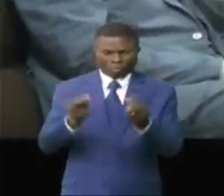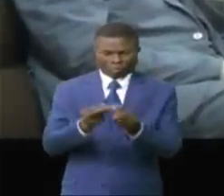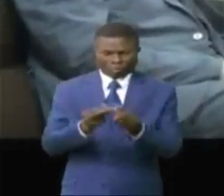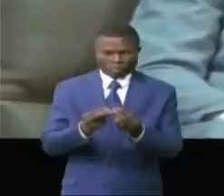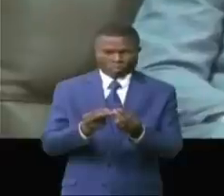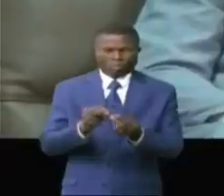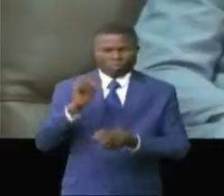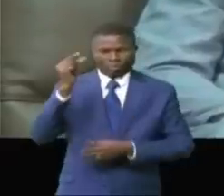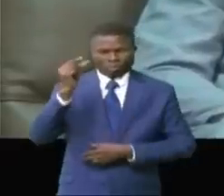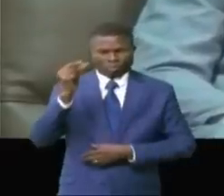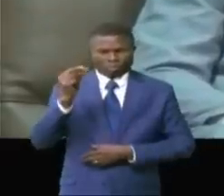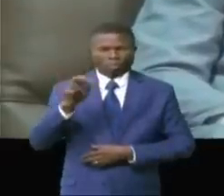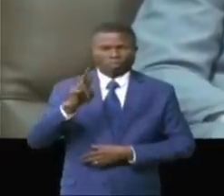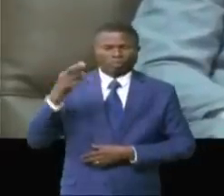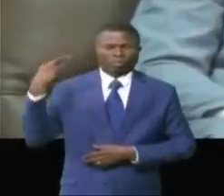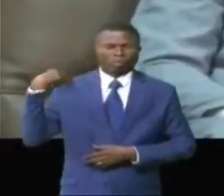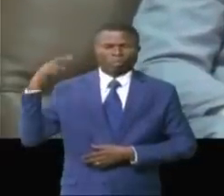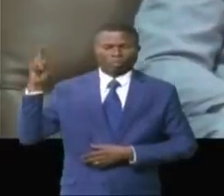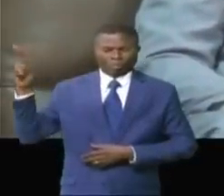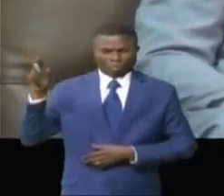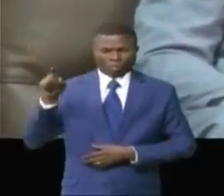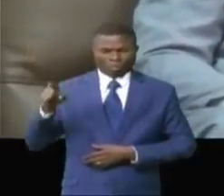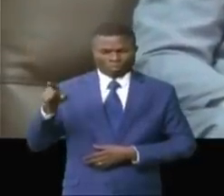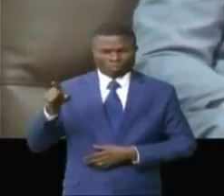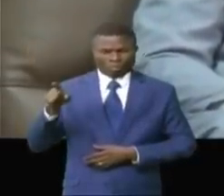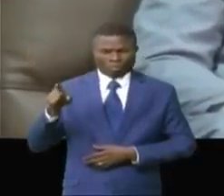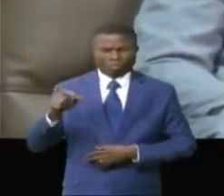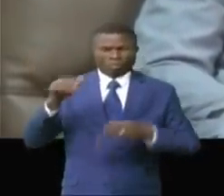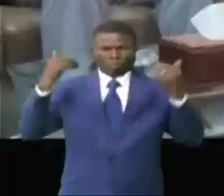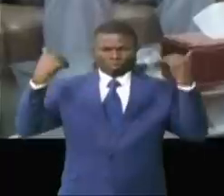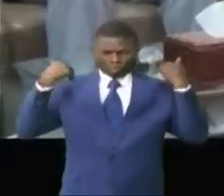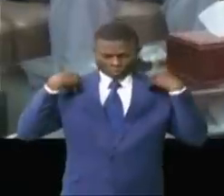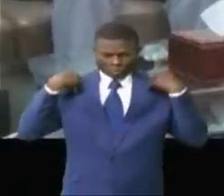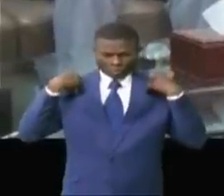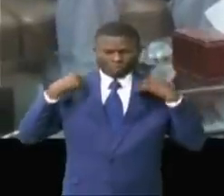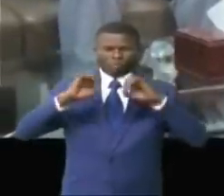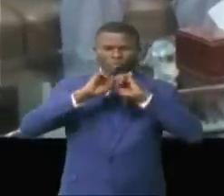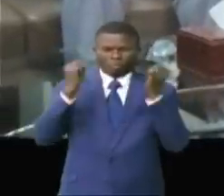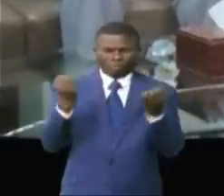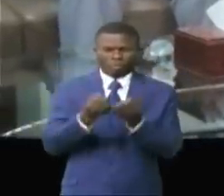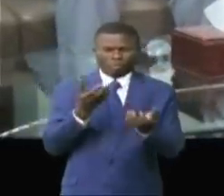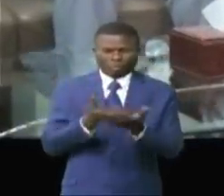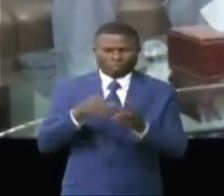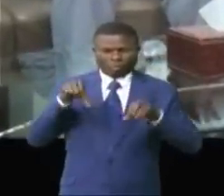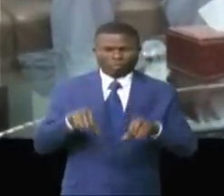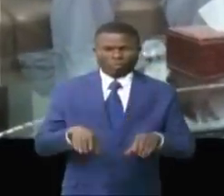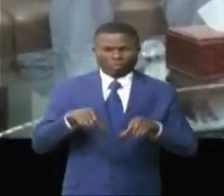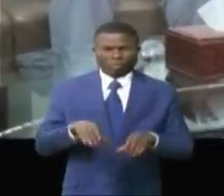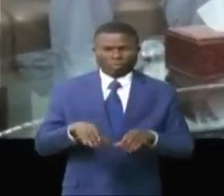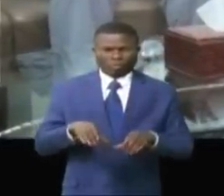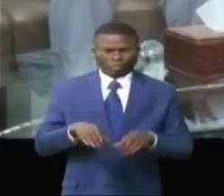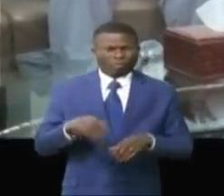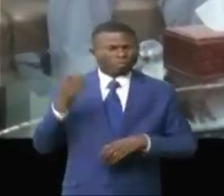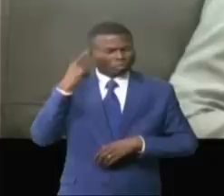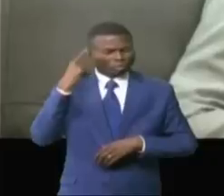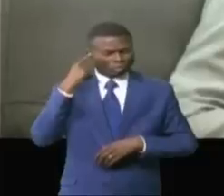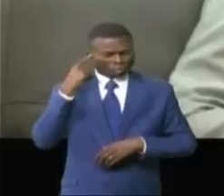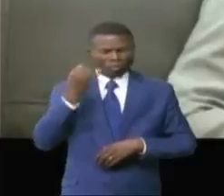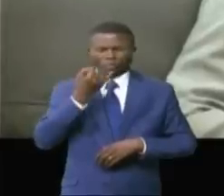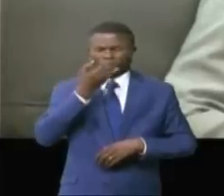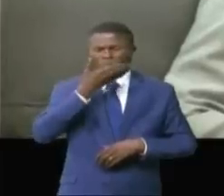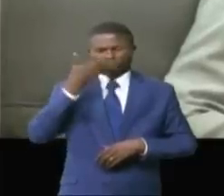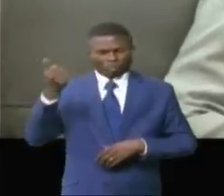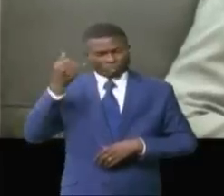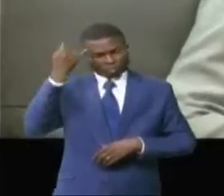aux mines. Raoul Wazenga Vitima, DG du Service géologique national du Congo, a eu de bonnes impressions sur